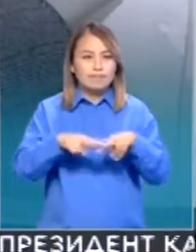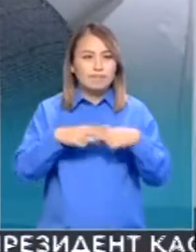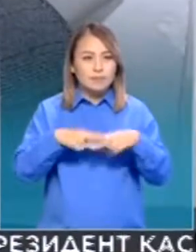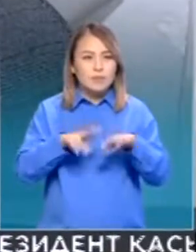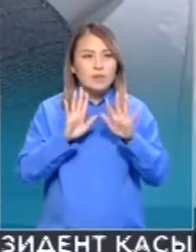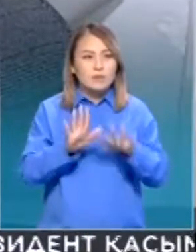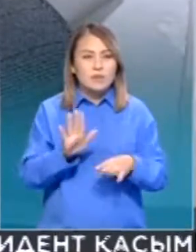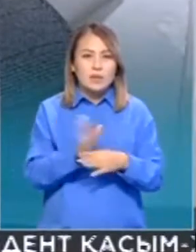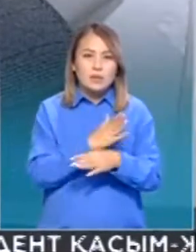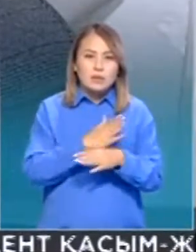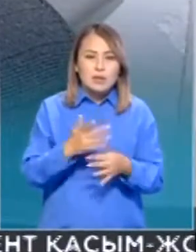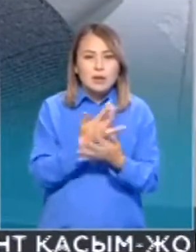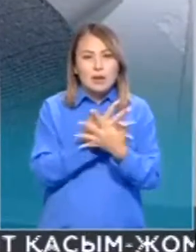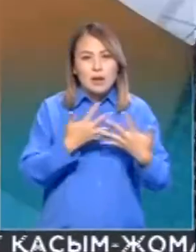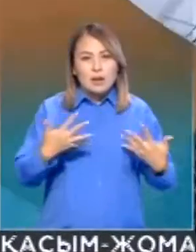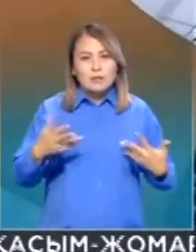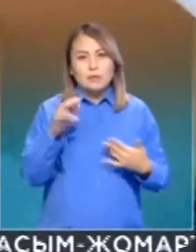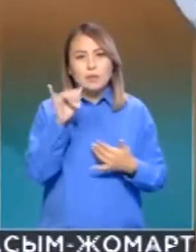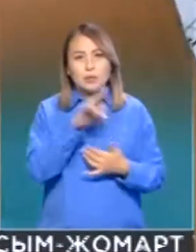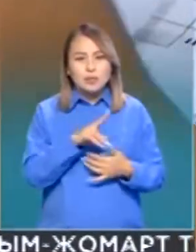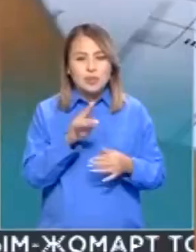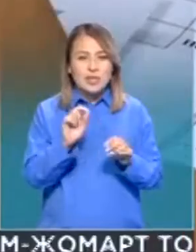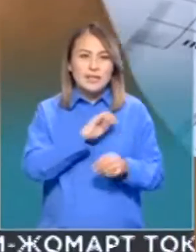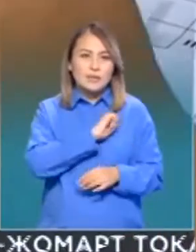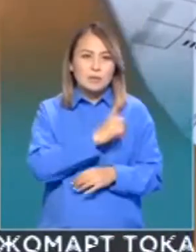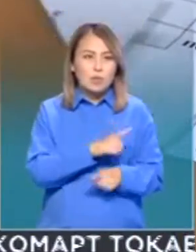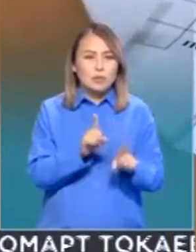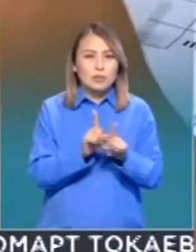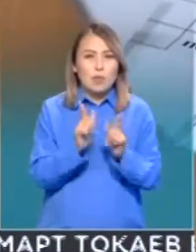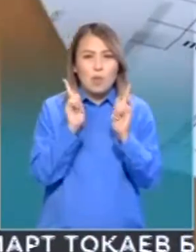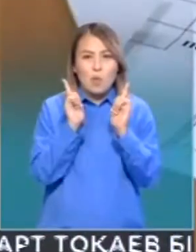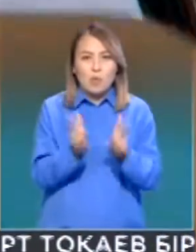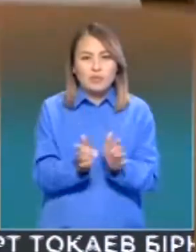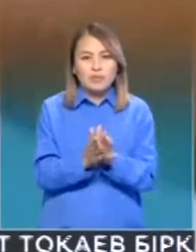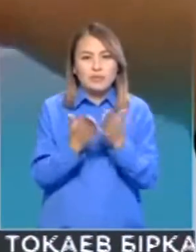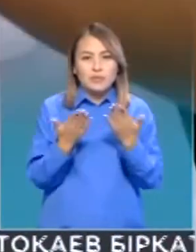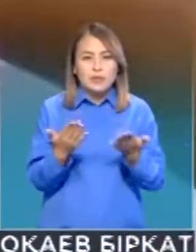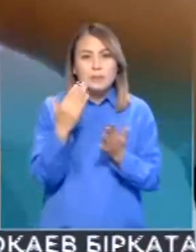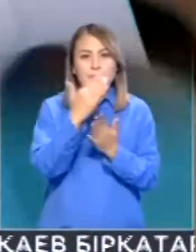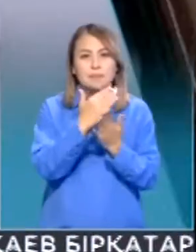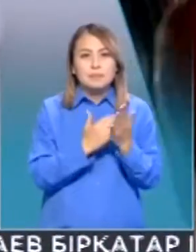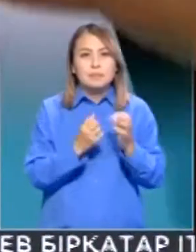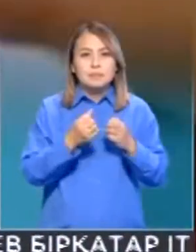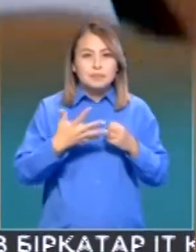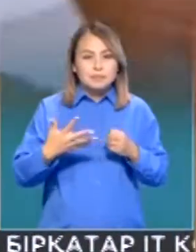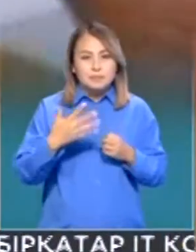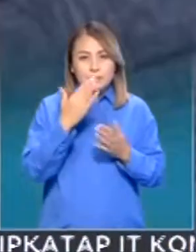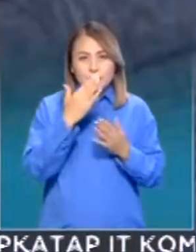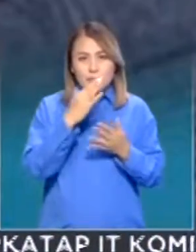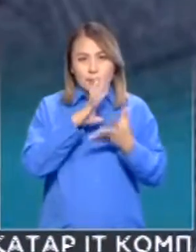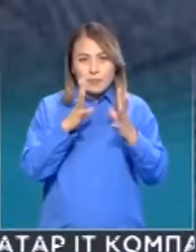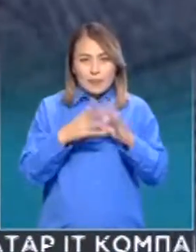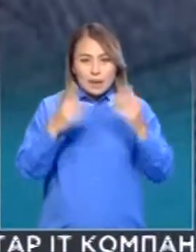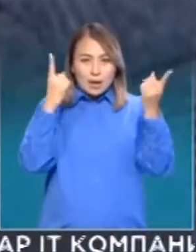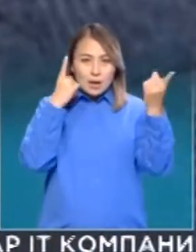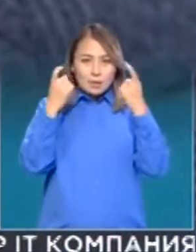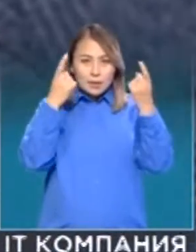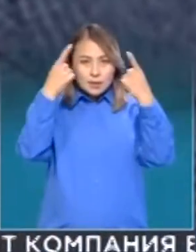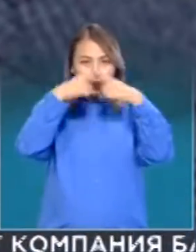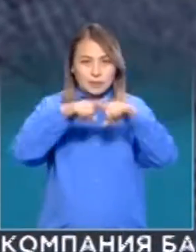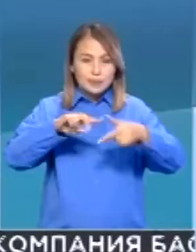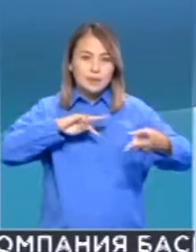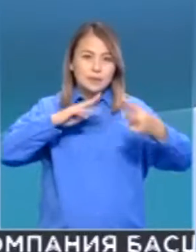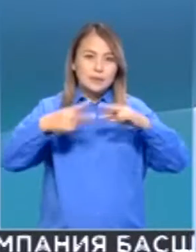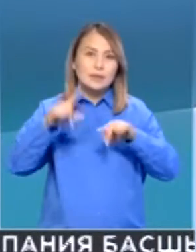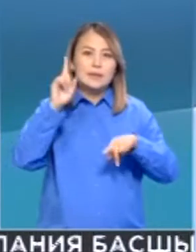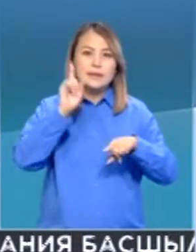Жеке, неке және өзге де куәлік түрлерімен диплом да цифрланған. 15 құжат сондай нұсқа қалмасты, алда барлығы ақпараттық технология қаусады. Жедел